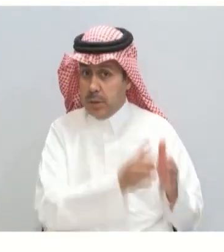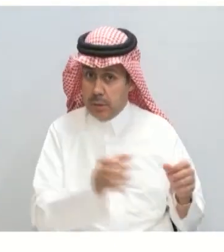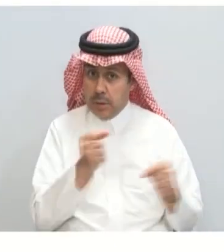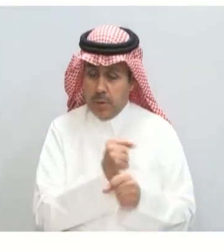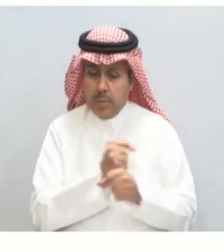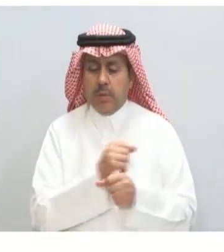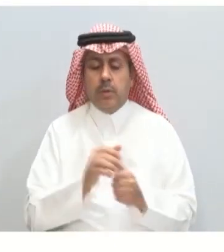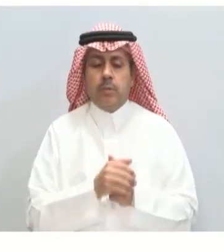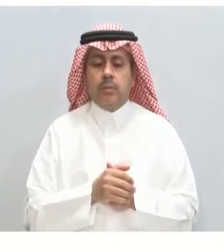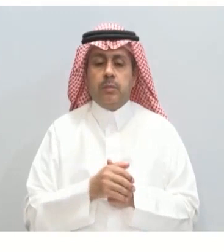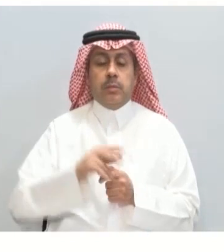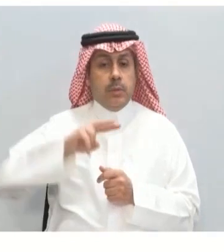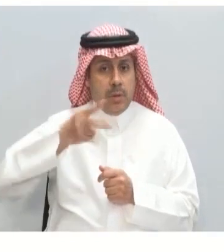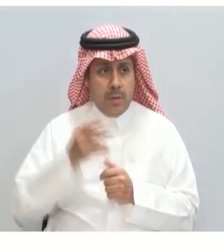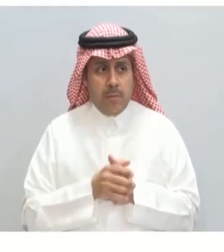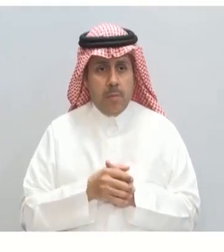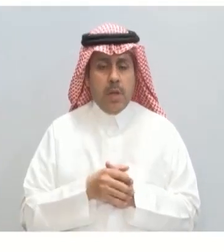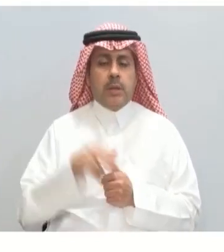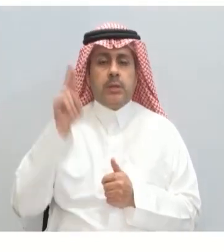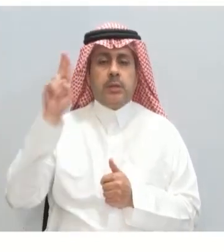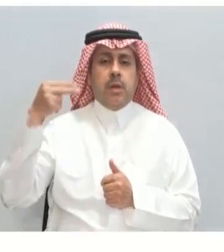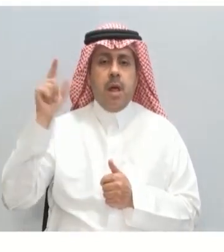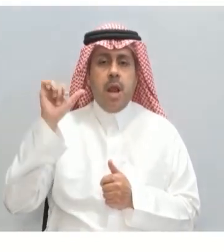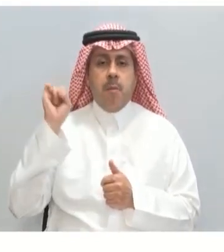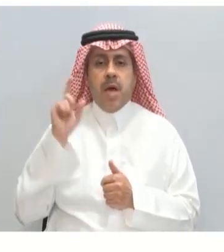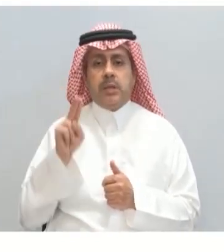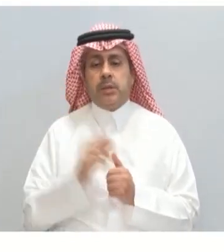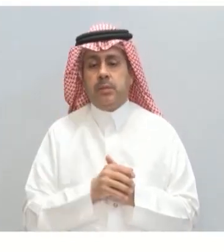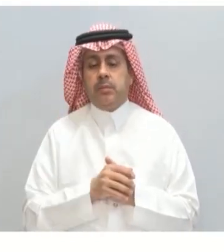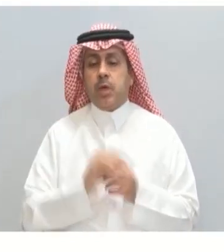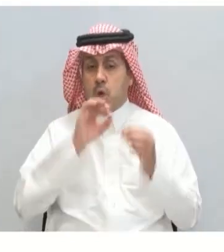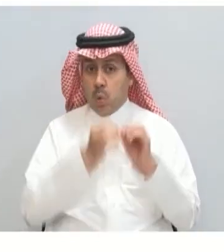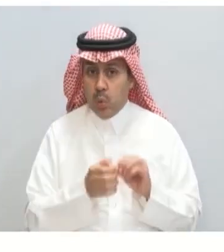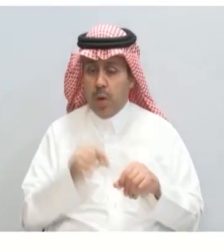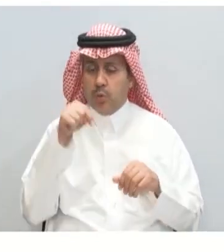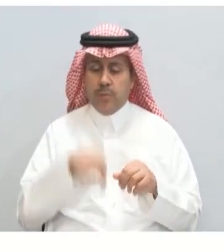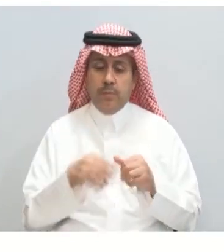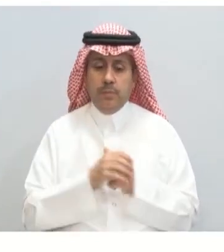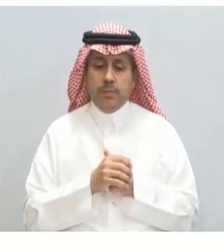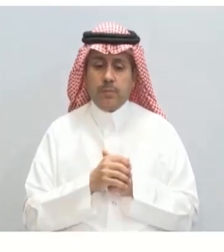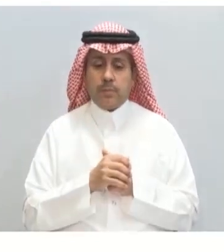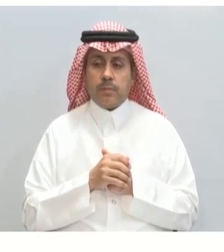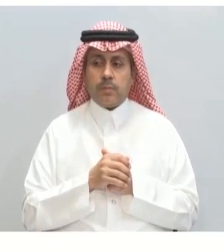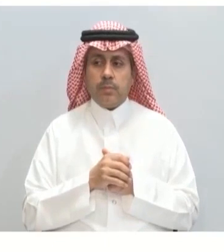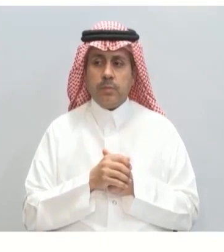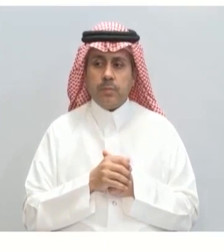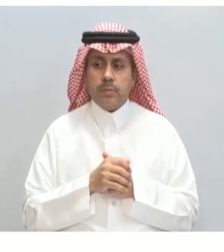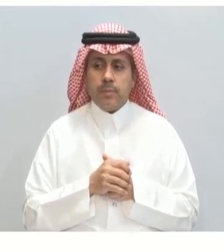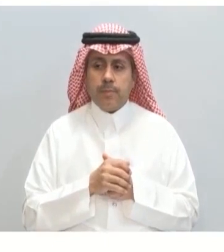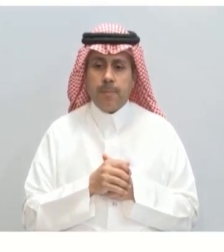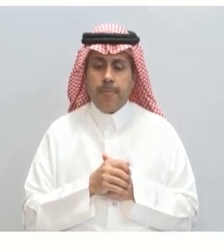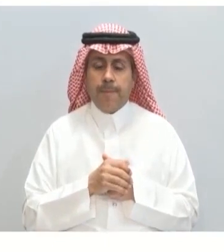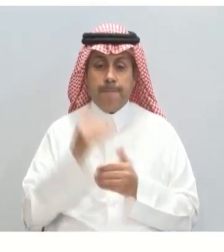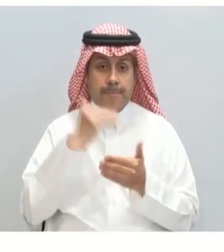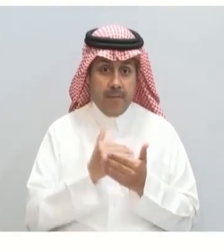عليه اذا ستختلف بناء على التعليمات لذلك القيود الموجوده او موجوده في